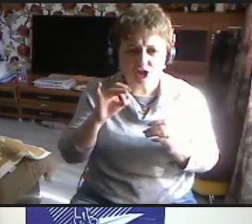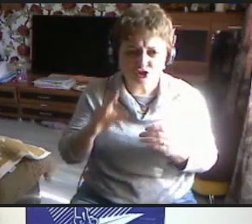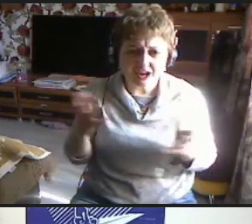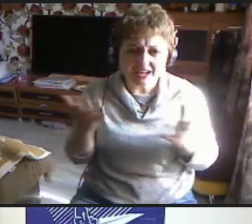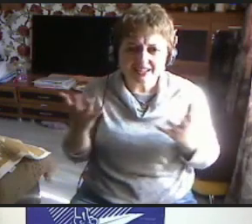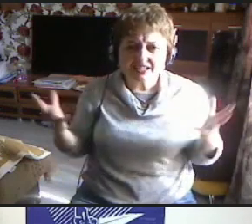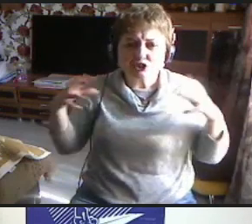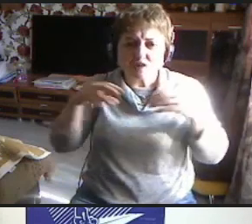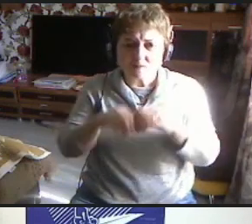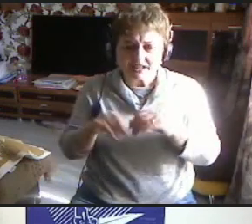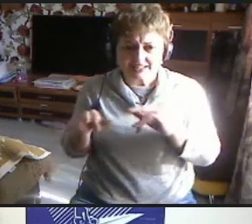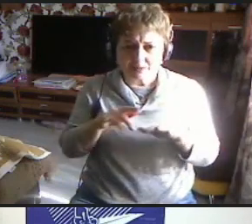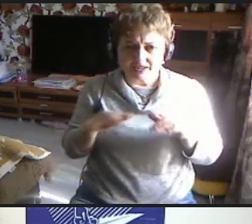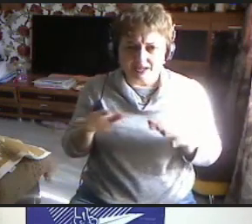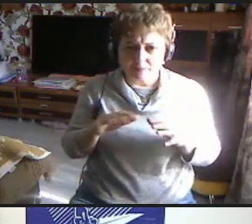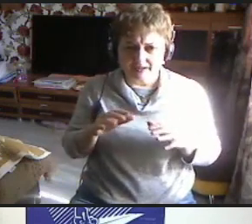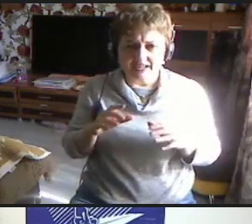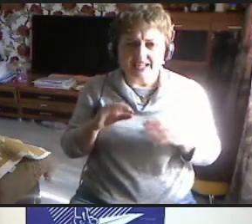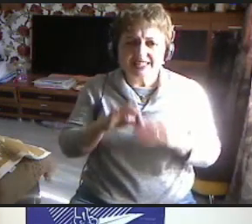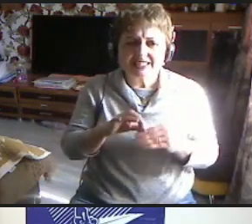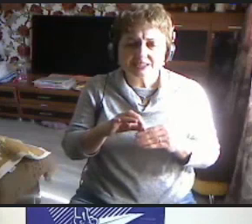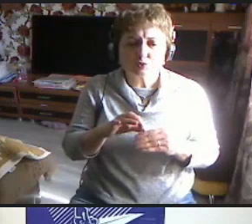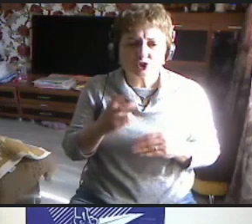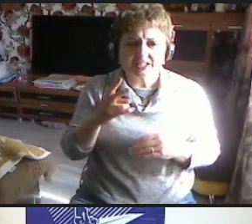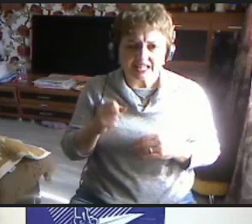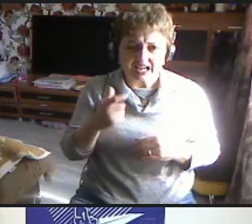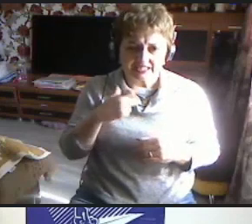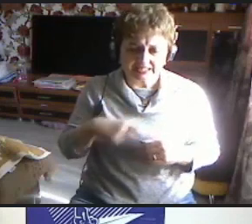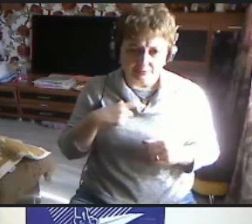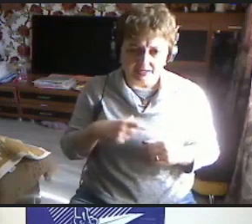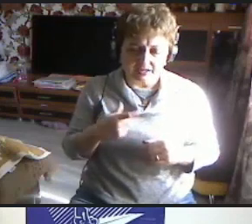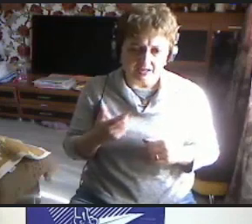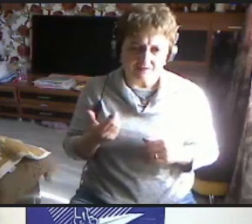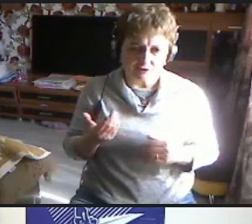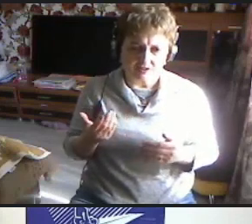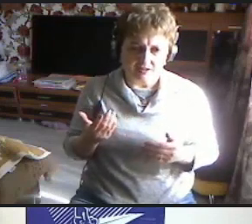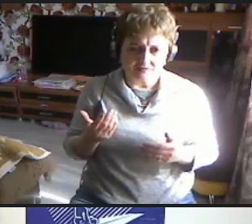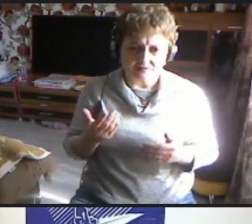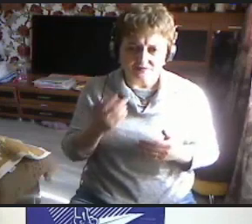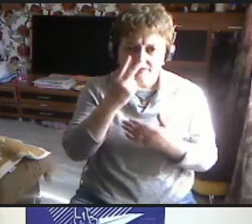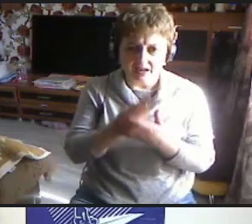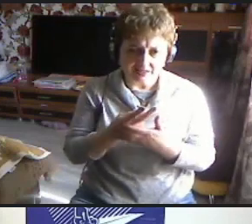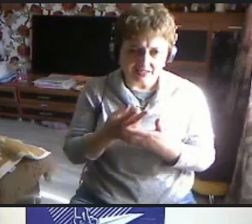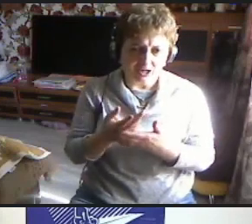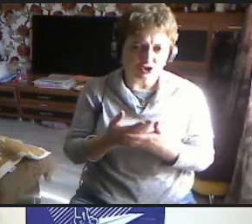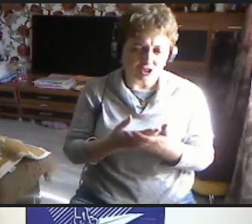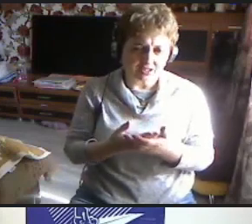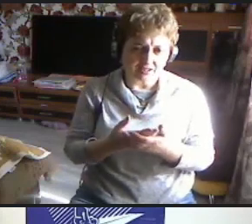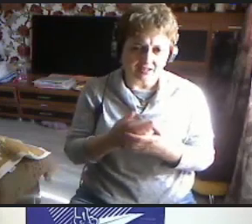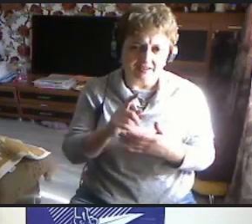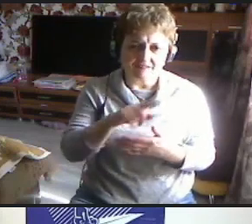мероприятия, несущие на себе вот как бы отражение вопросов,